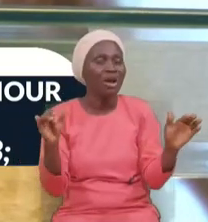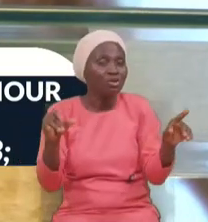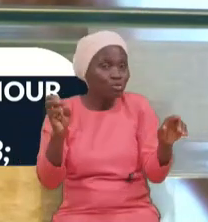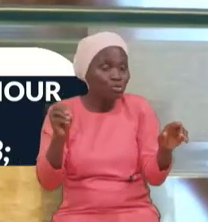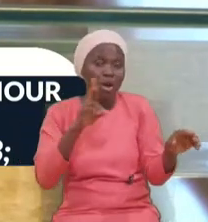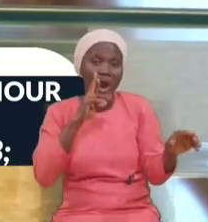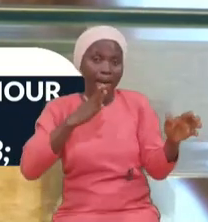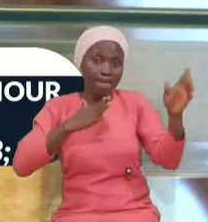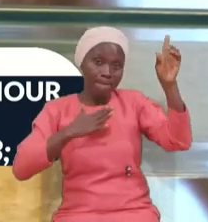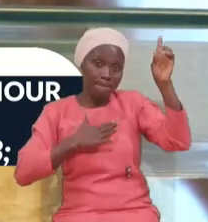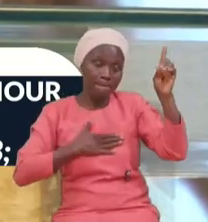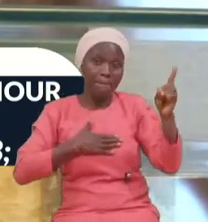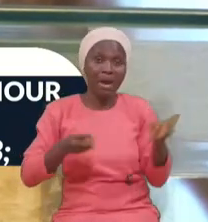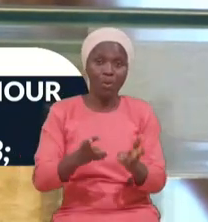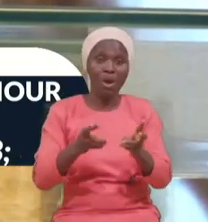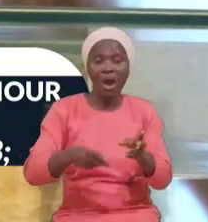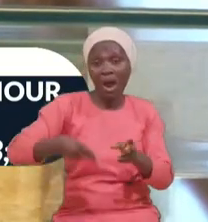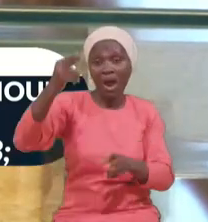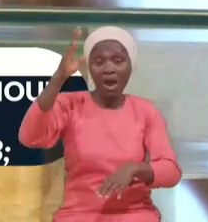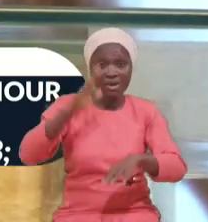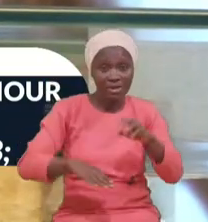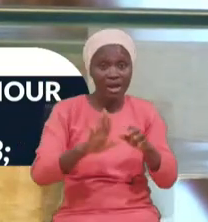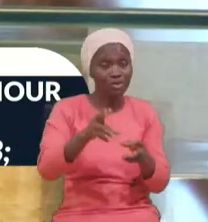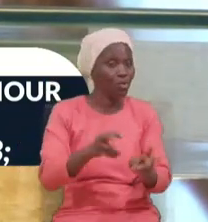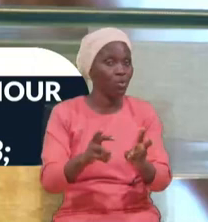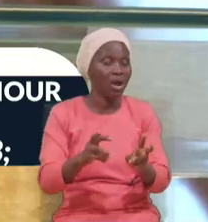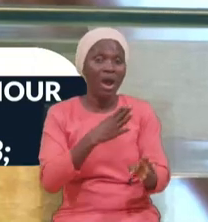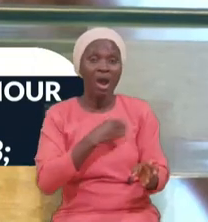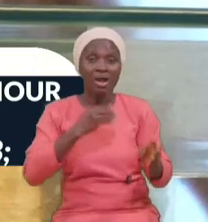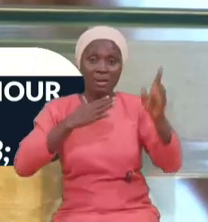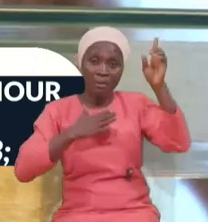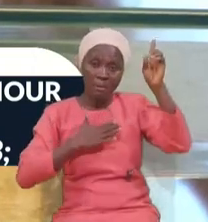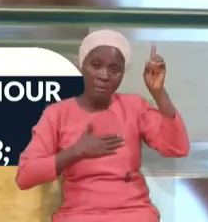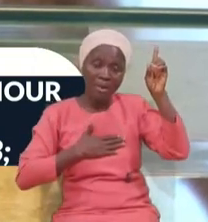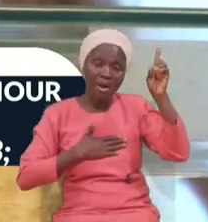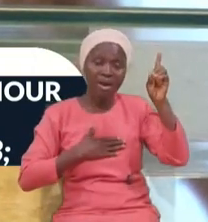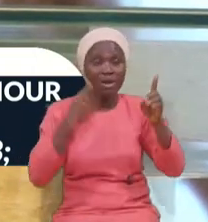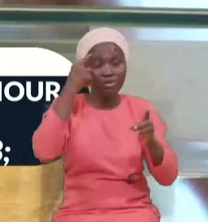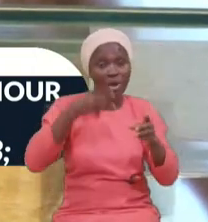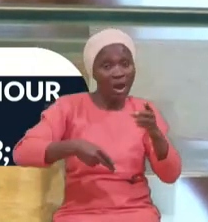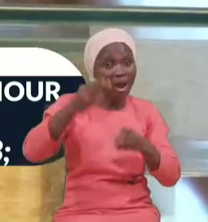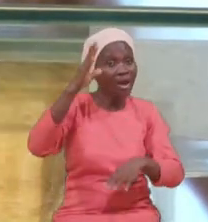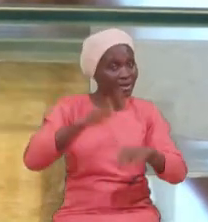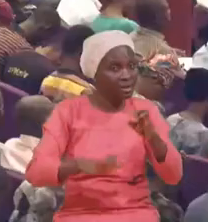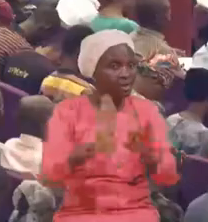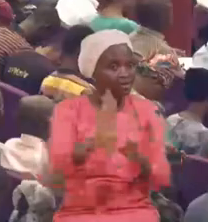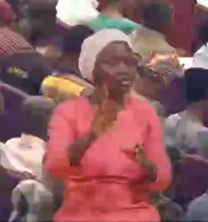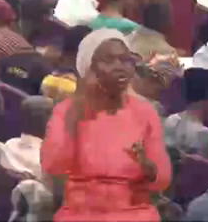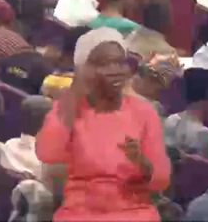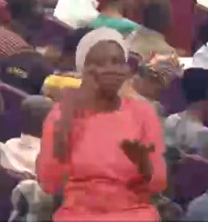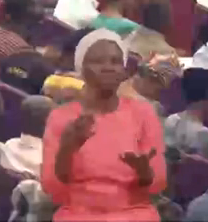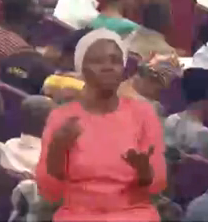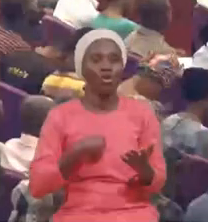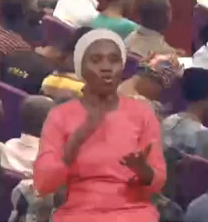la terre, autant mes voix sont élevées au-dessus de vos voix, et mes pensées au-dessus de vos pensées. Nous